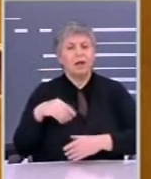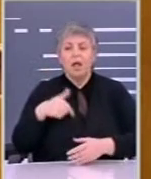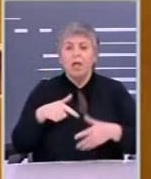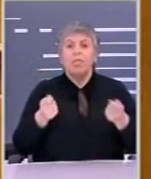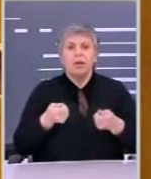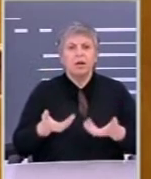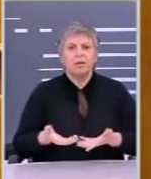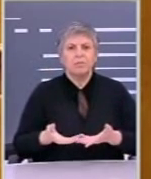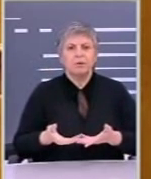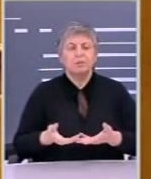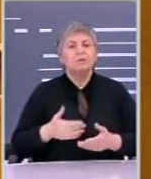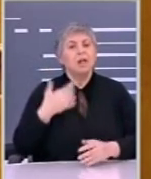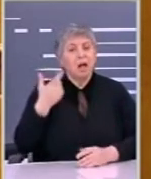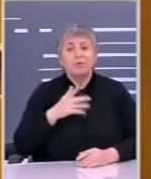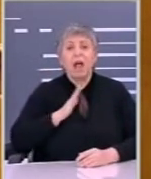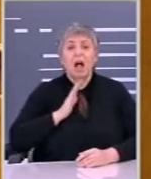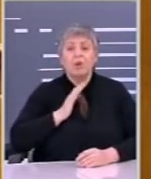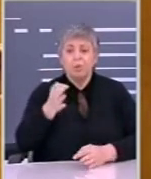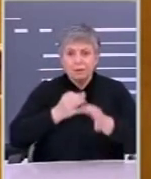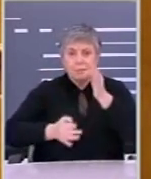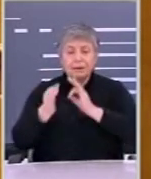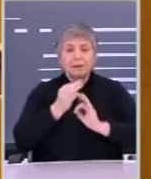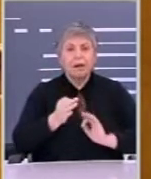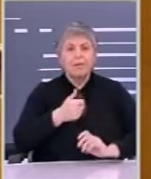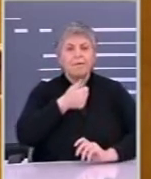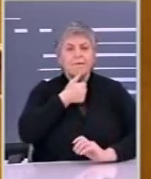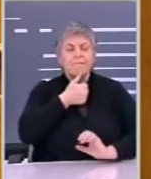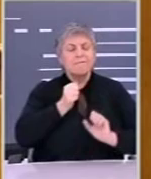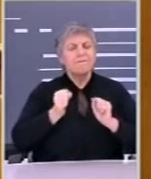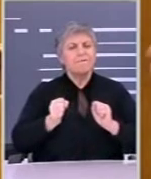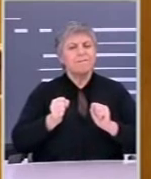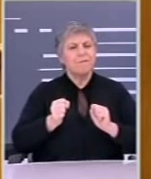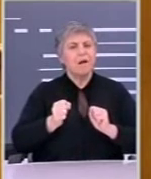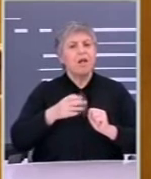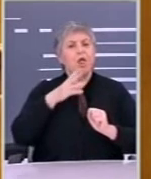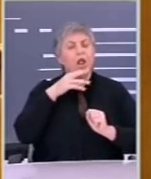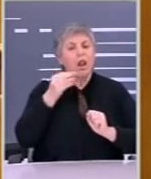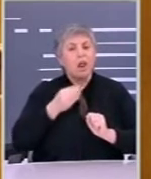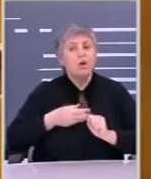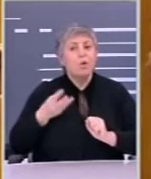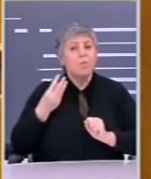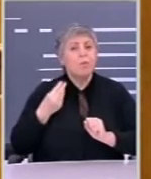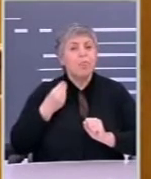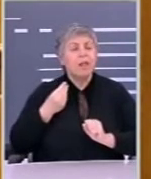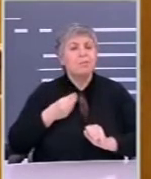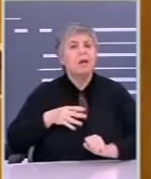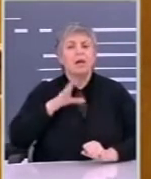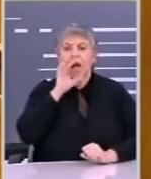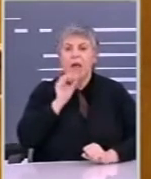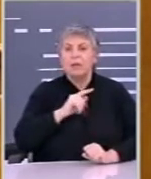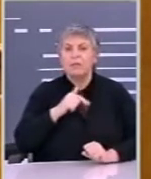γιατί ακούγονται αλήθειες. Κρατάτε τουλάχιστον γιατί ακούγονται αλήθειες. Κάντε ένα μυστικό γκάλωπ, εσείς που αρέσκεστε στις